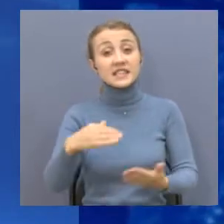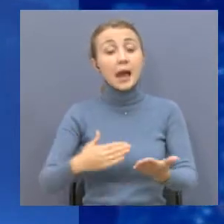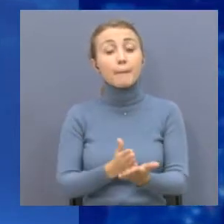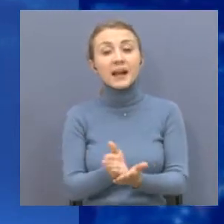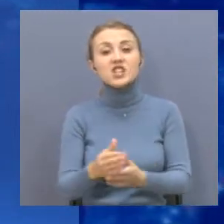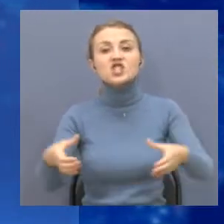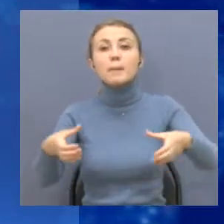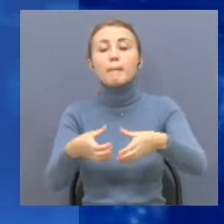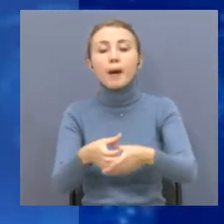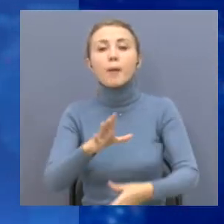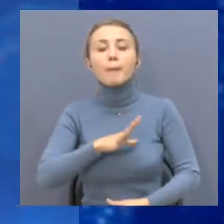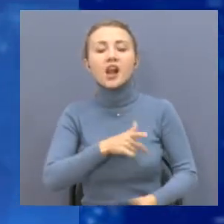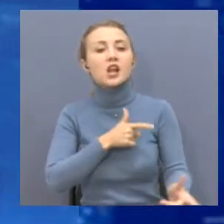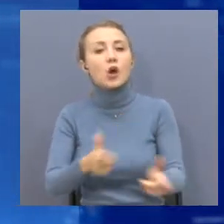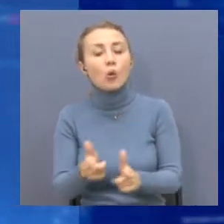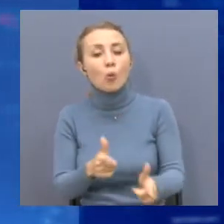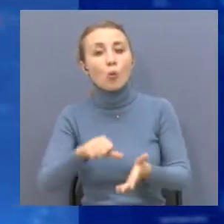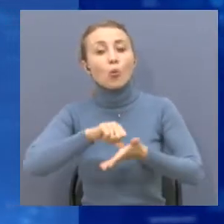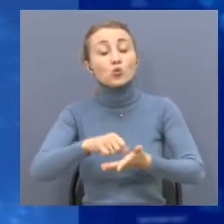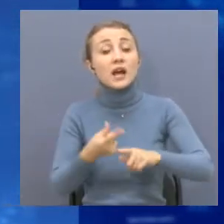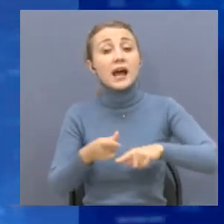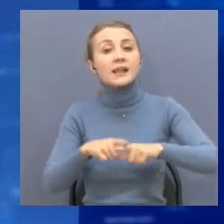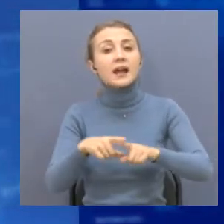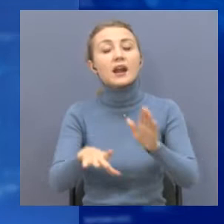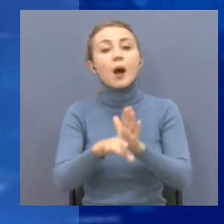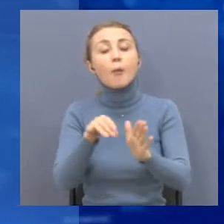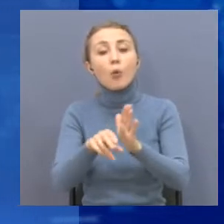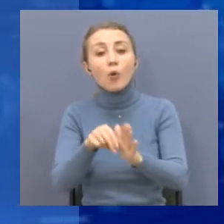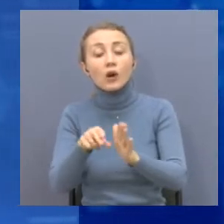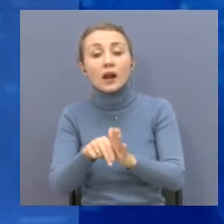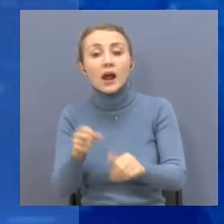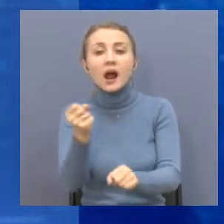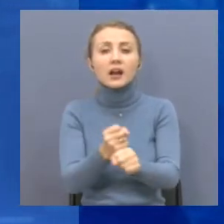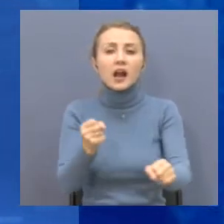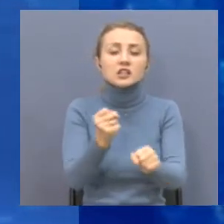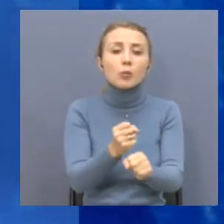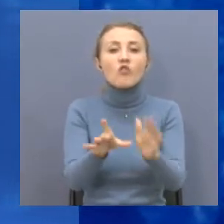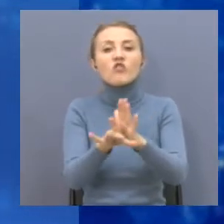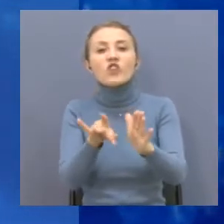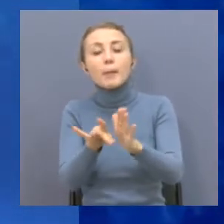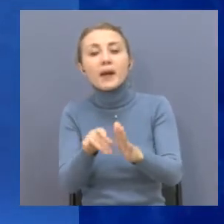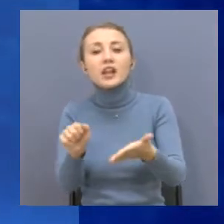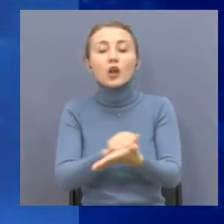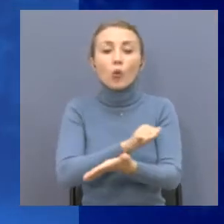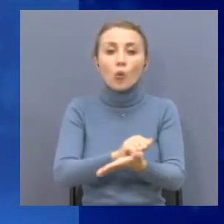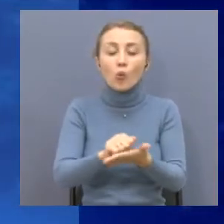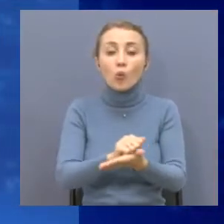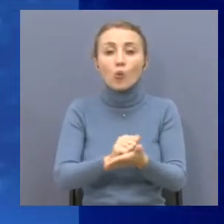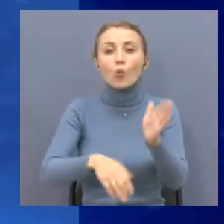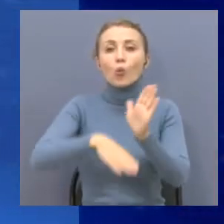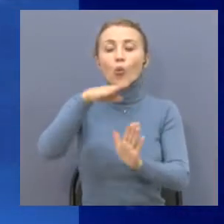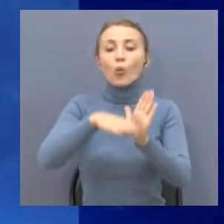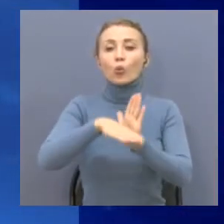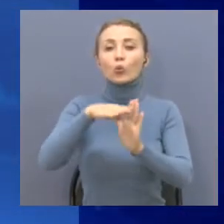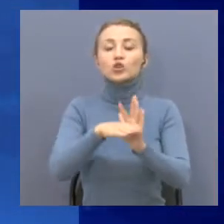науқанына қатысуға дайындалуына, сайлау алдындағы платформасын әзірлеуіне, партиялық инфрақұрылымдарды жетілдіруіне уақыты жеткілікті